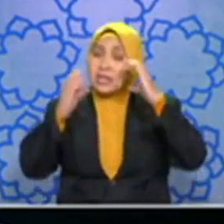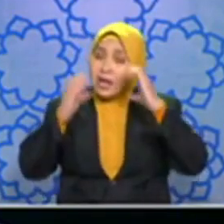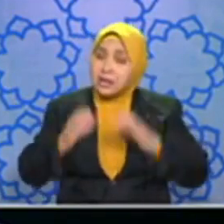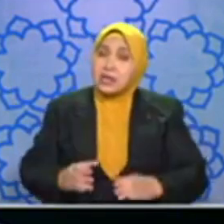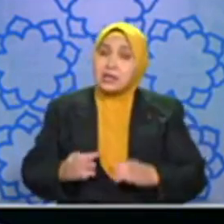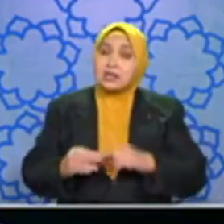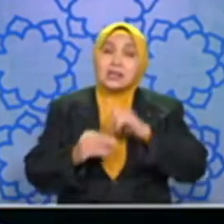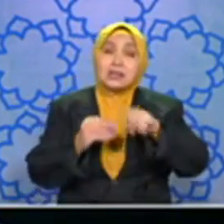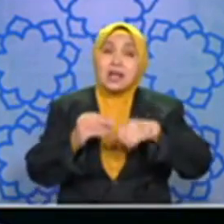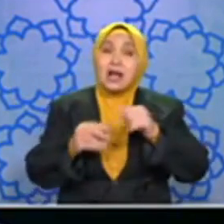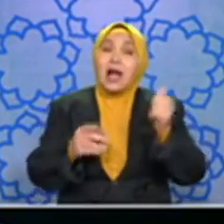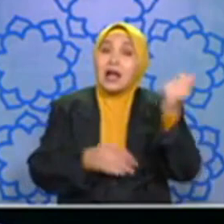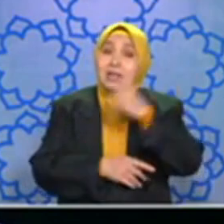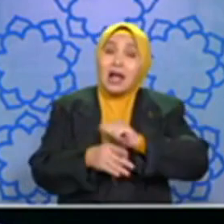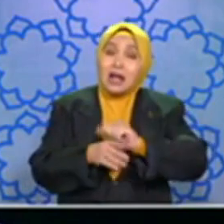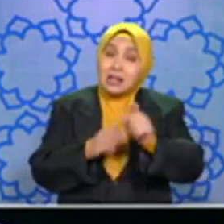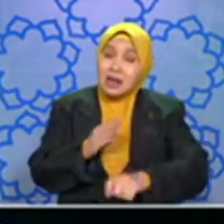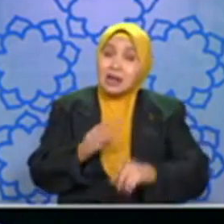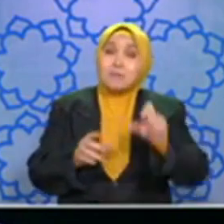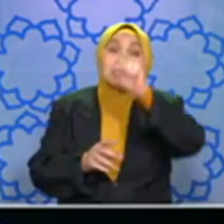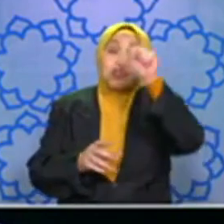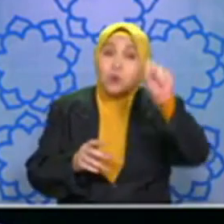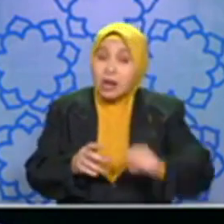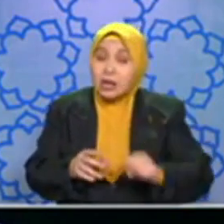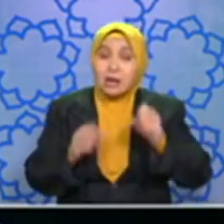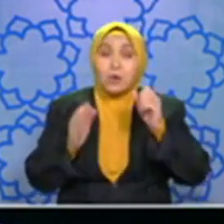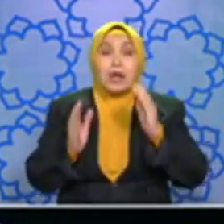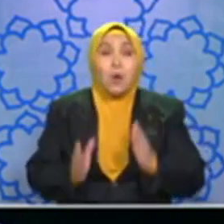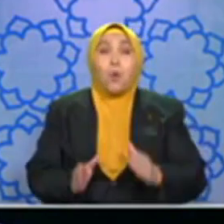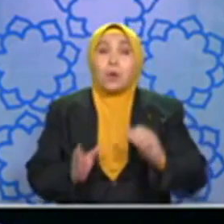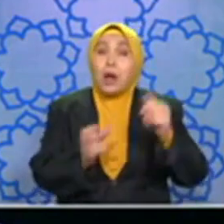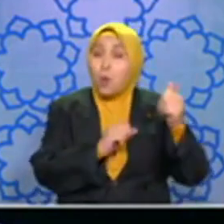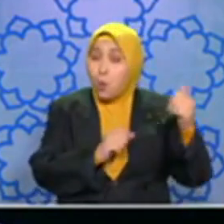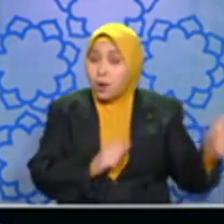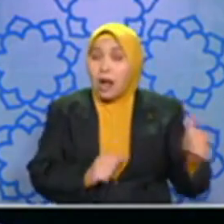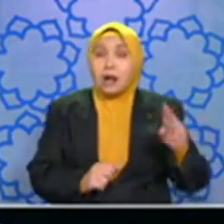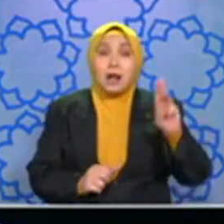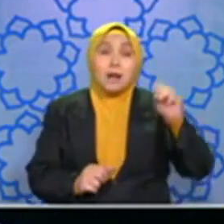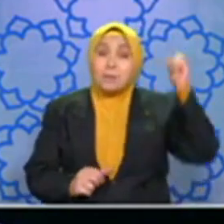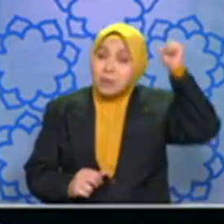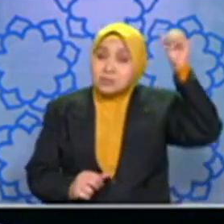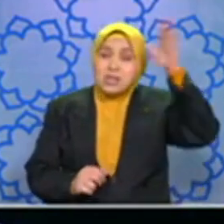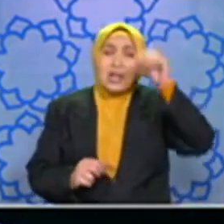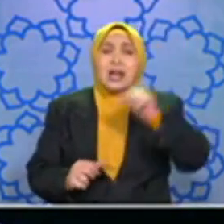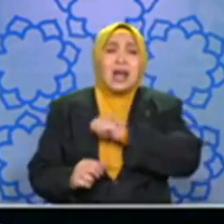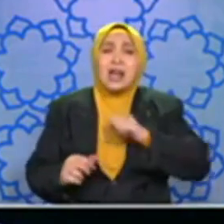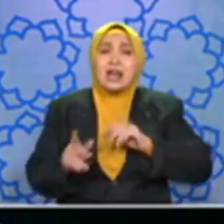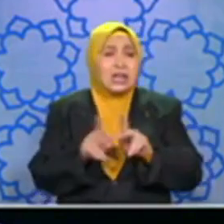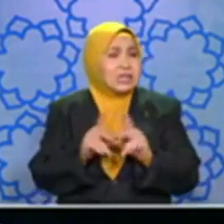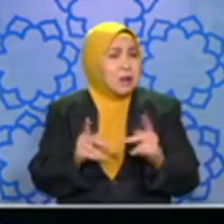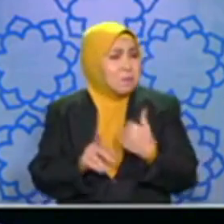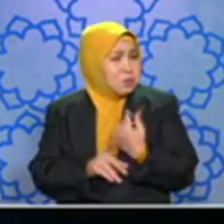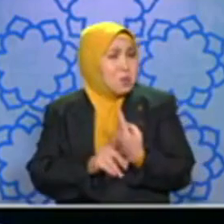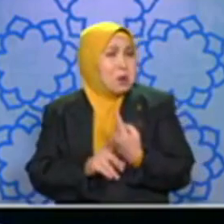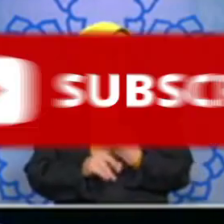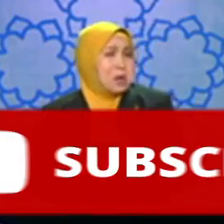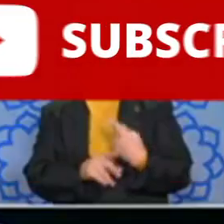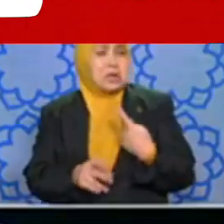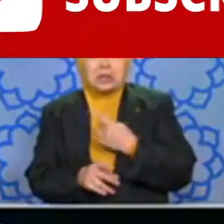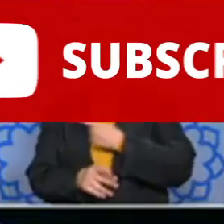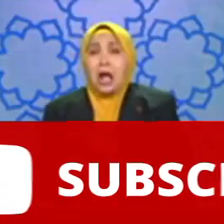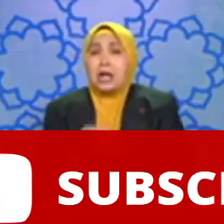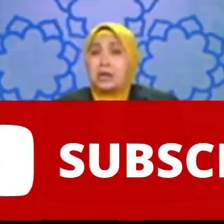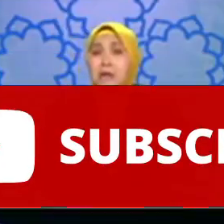hari akhirat yang dipersoalkan oleh orang-orang musyrik dan juga orang-orang ahli kitab. Betul ke kami akan dibangkitkan sebagaimana